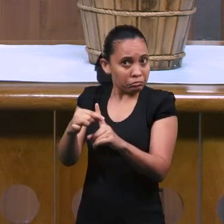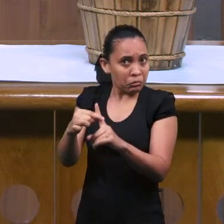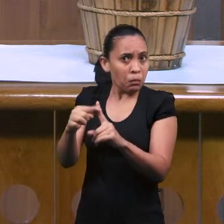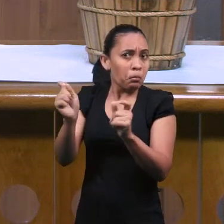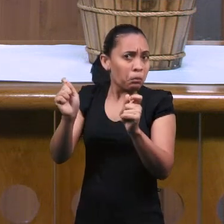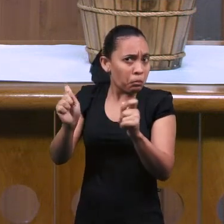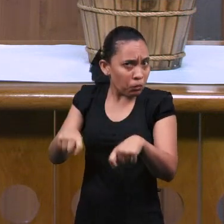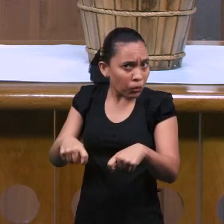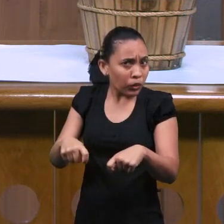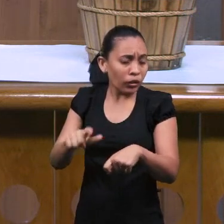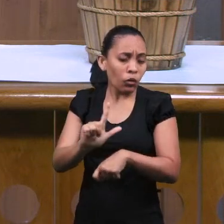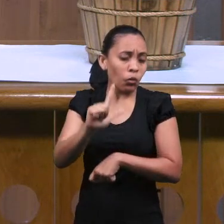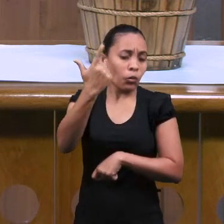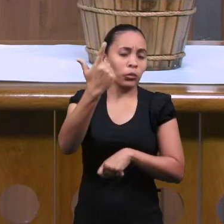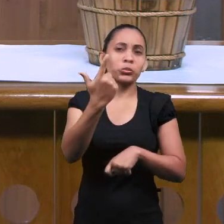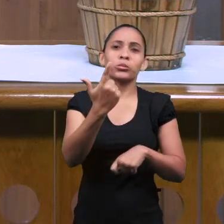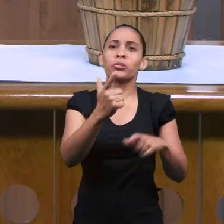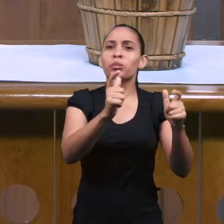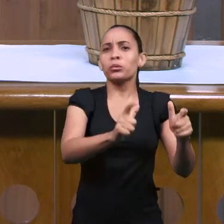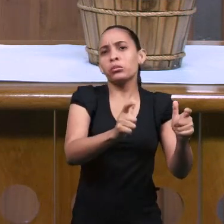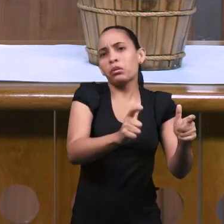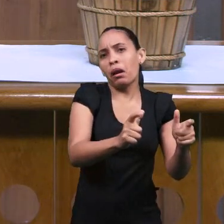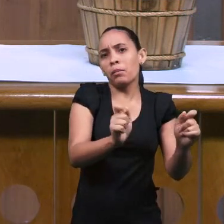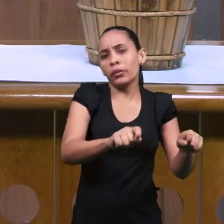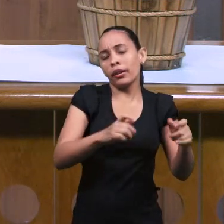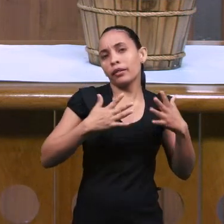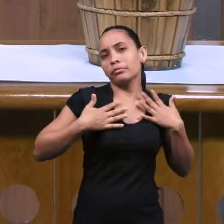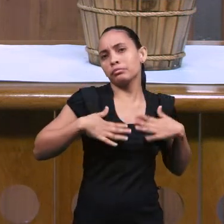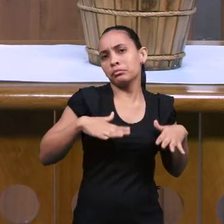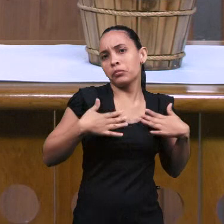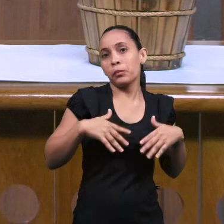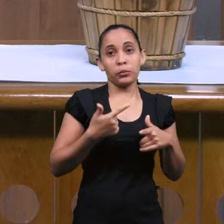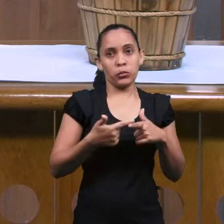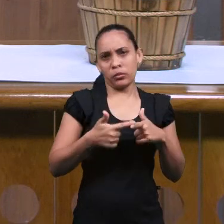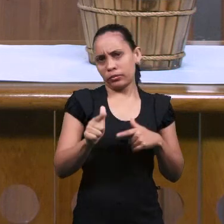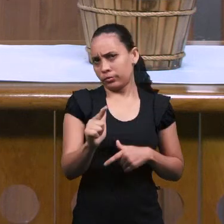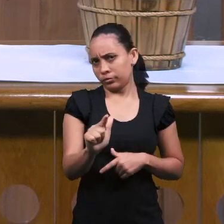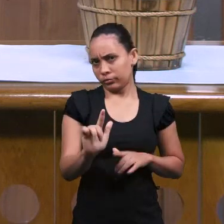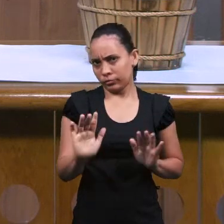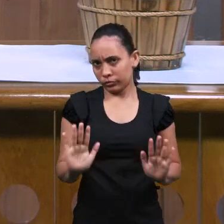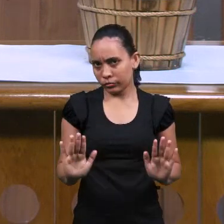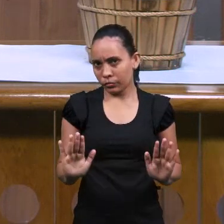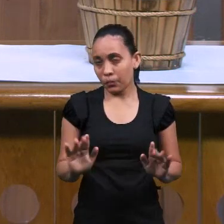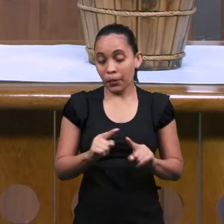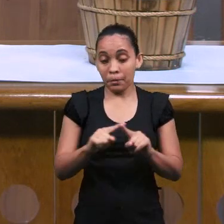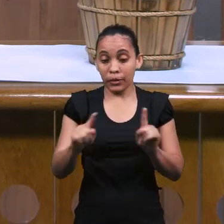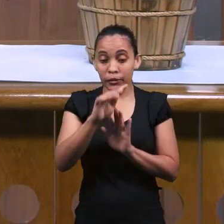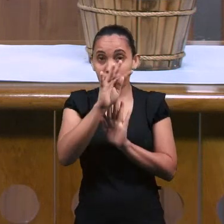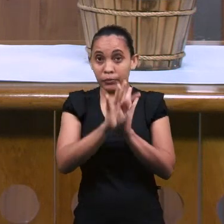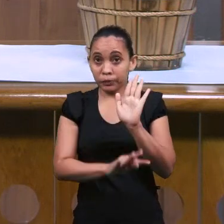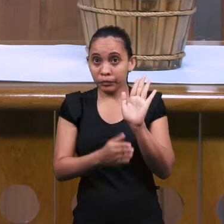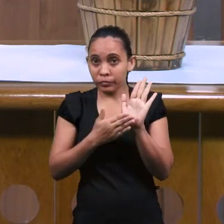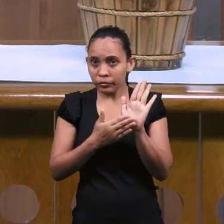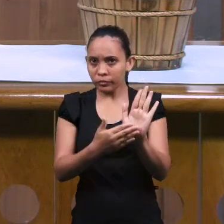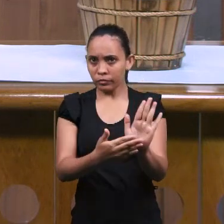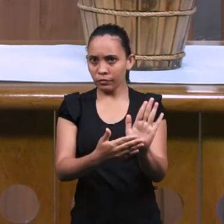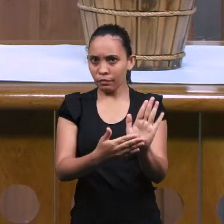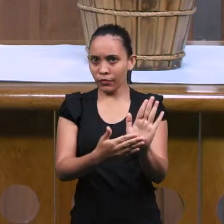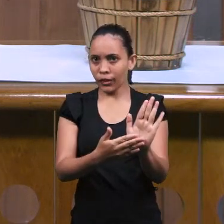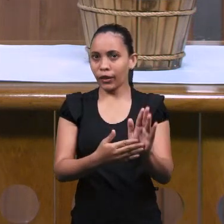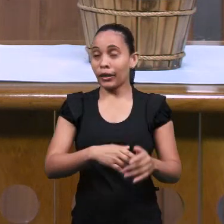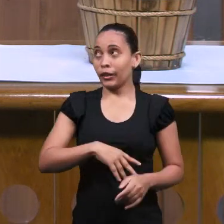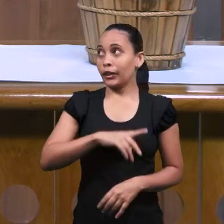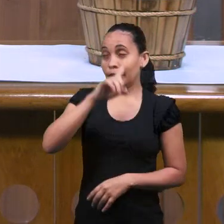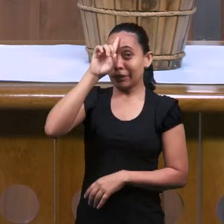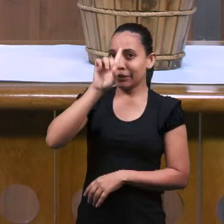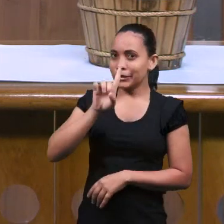Peut-être même en train de se reposer, n'est-ce pas? Pas de problème. Mais le texte dit, quand Dieu,